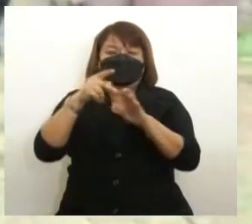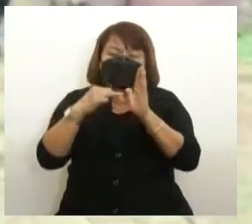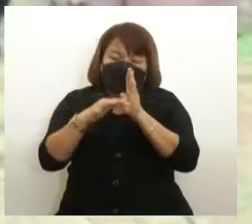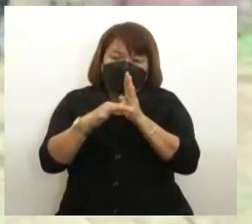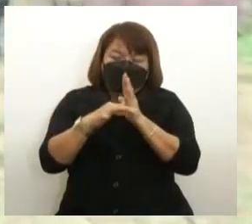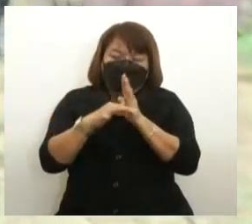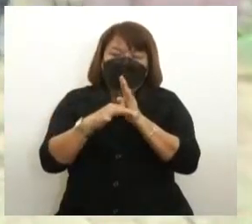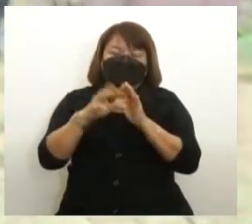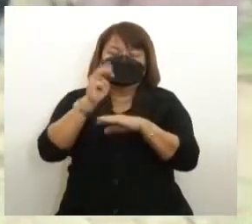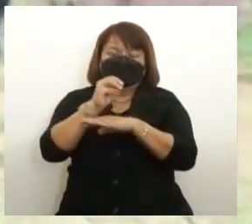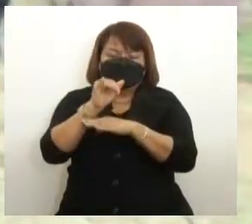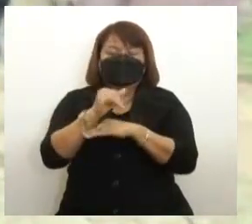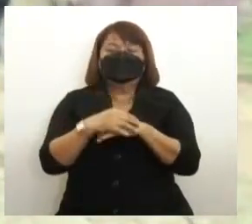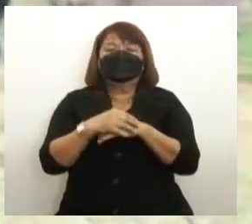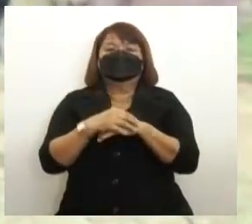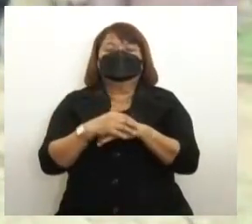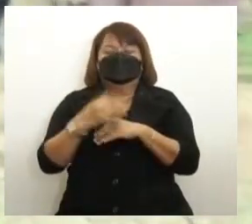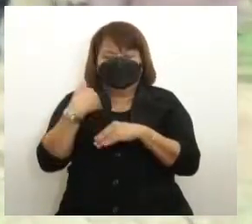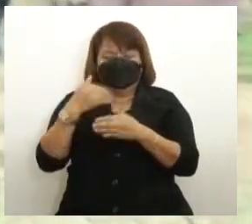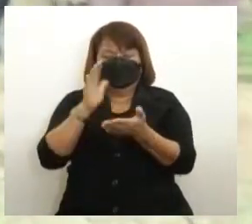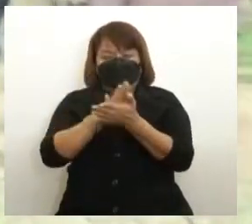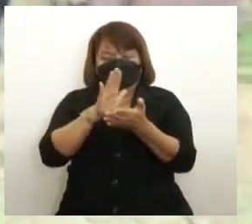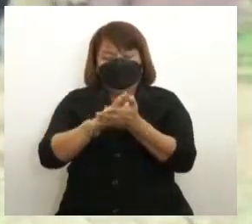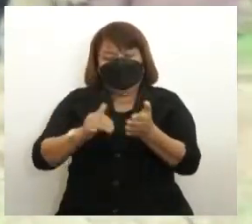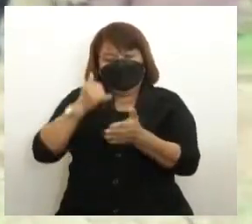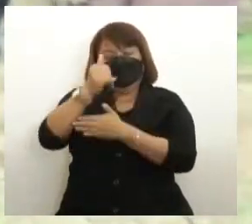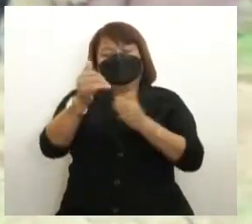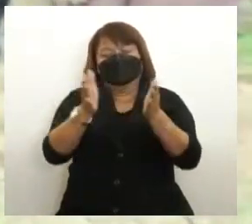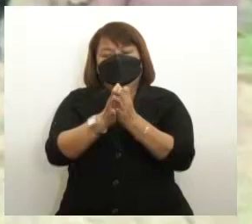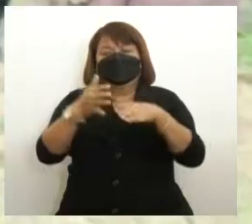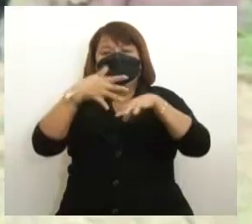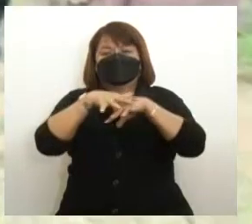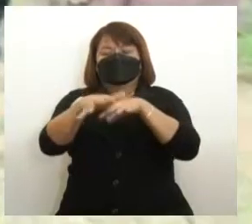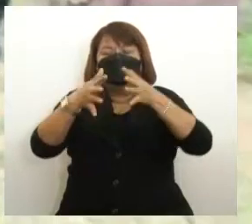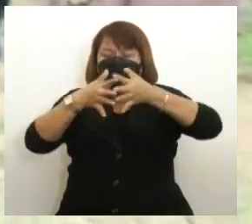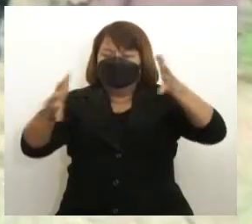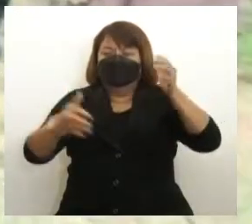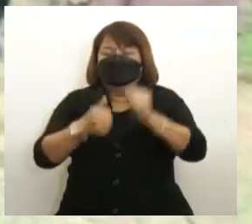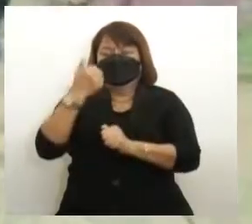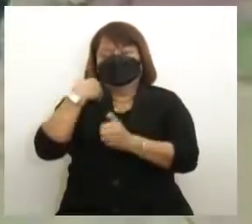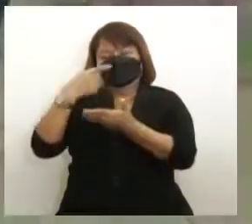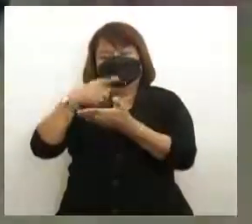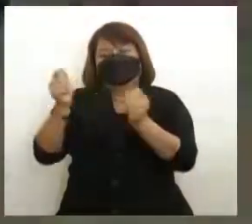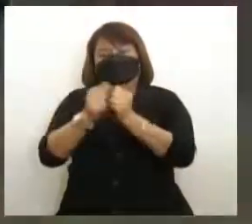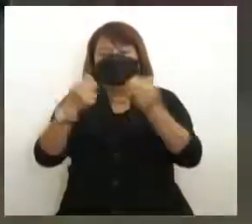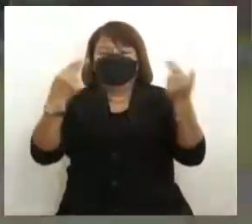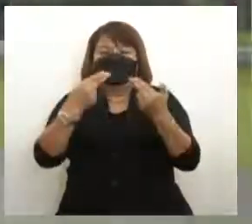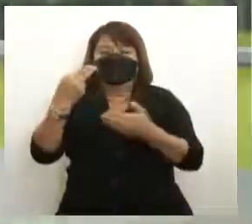ประยุมเราเลยหนองบัวลำพูเนี่ยก็จะมีโรงเรียนที่เข้าร่วมเครือข่ายนี้มากที่สุดแล้วก็จะเกิดประโยชน์กับลูกหลานเราเป็นอย่